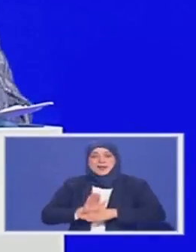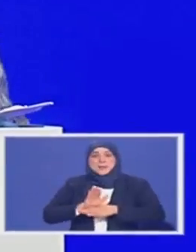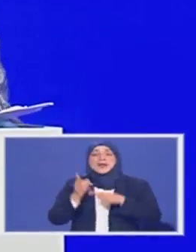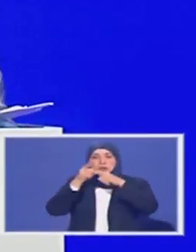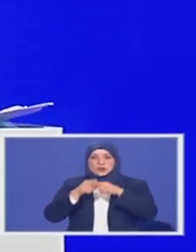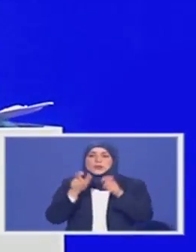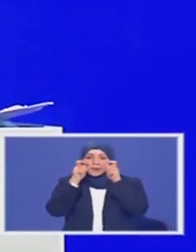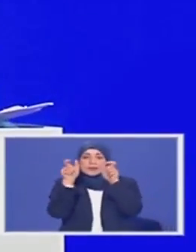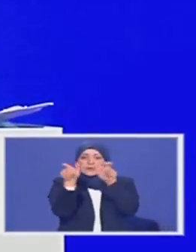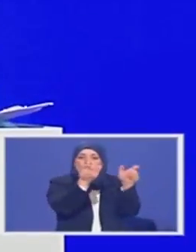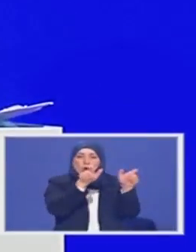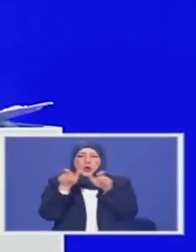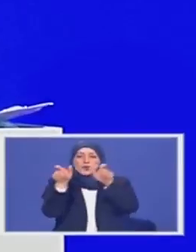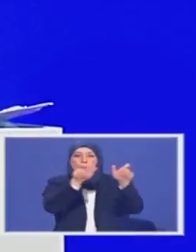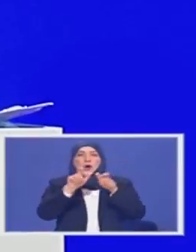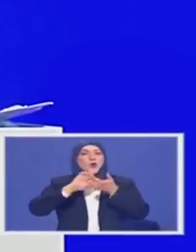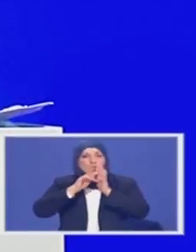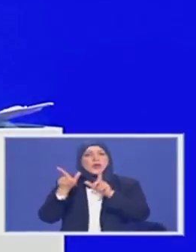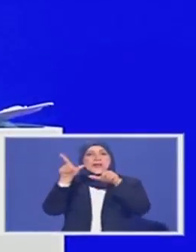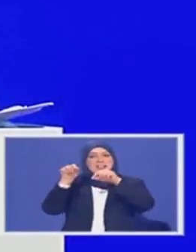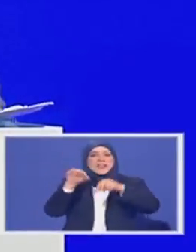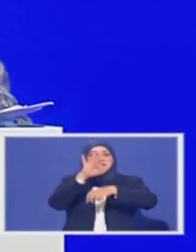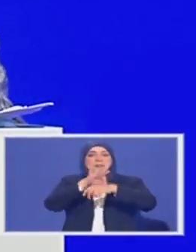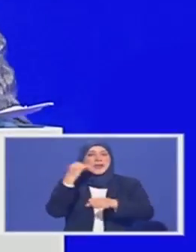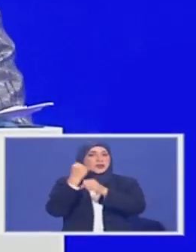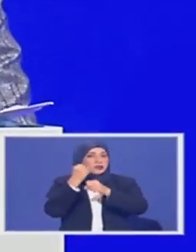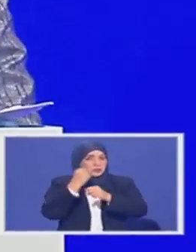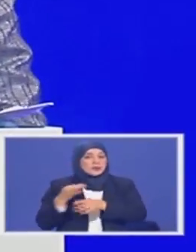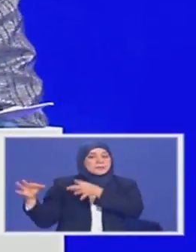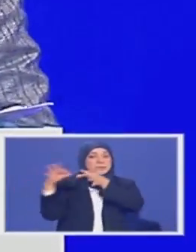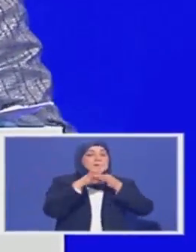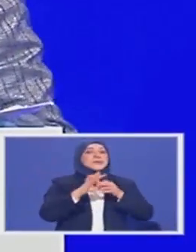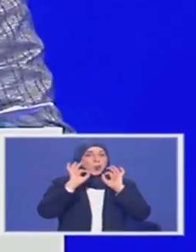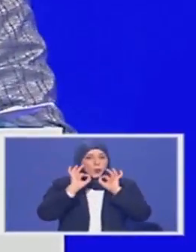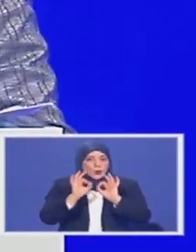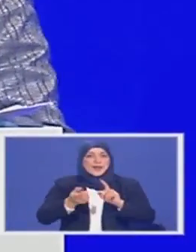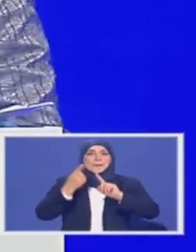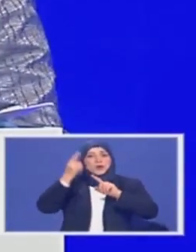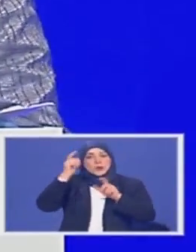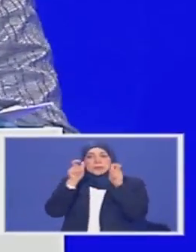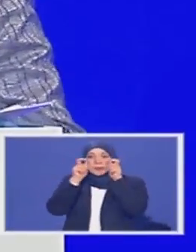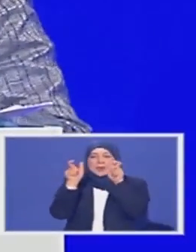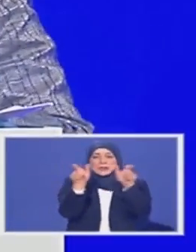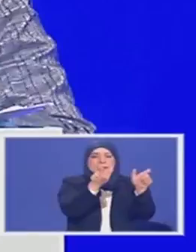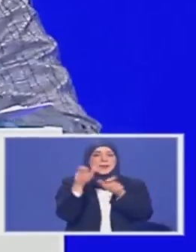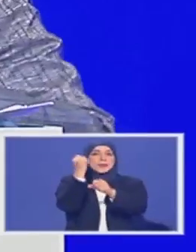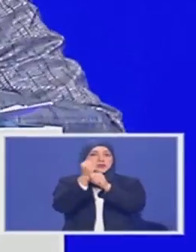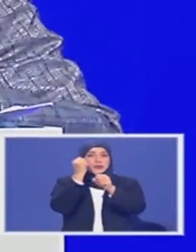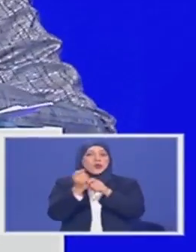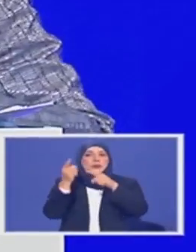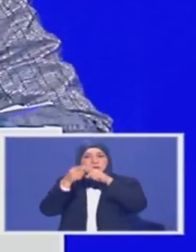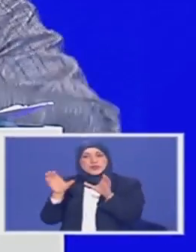للتفقدية وللمراقبة بعد ذلك. وطب الشغل معناه باش يكون طرف هام في مراقبة احترام الشغل وتفقدية